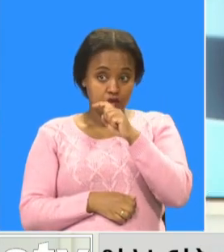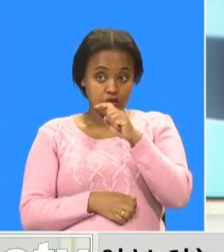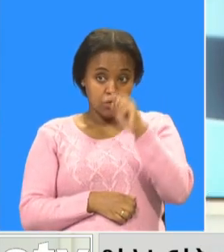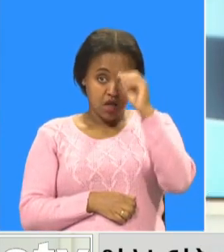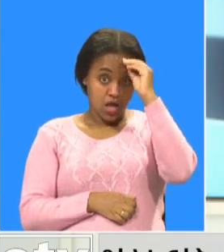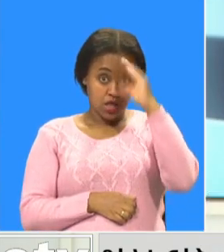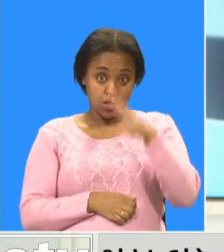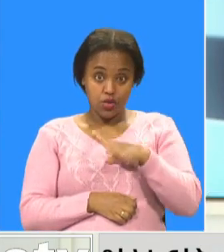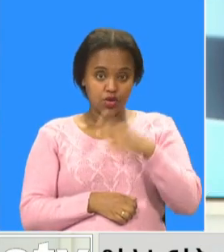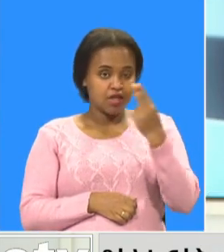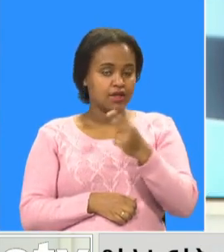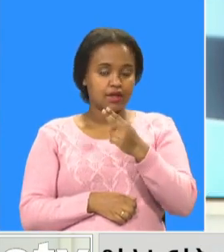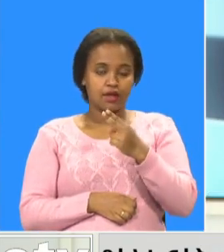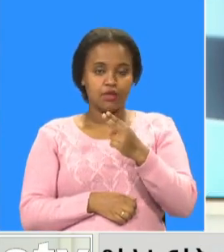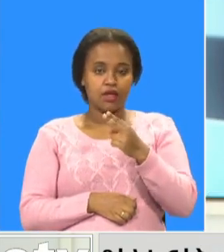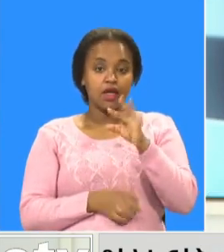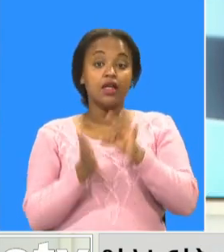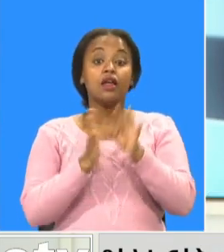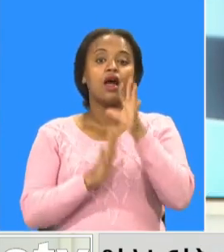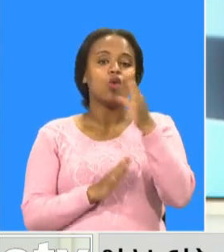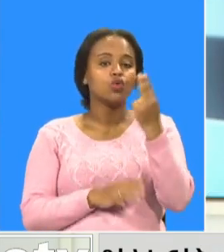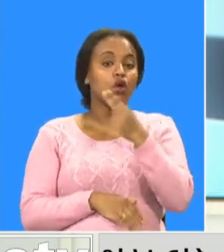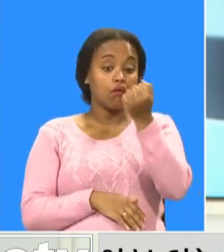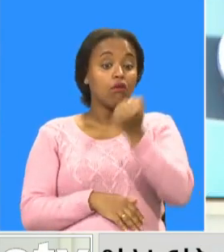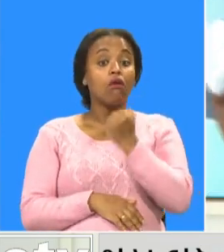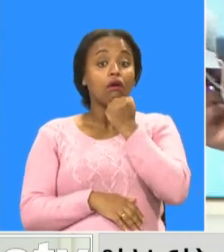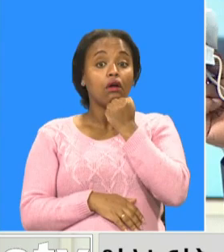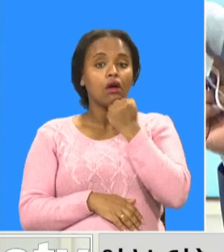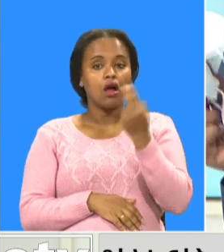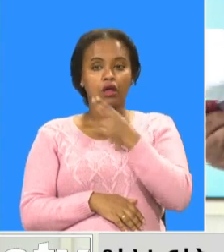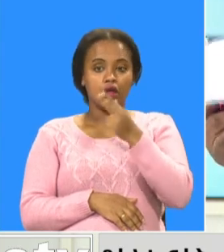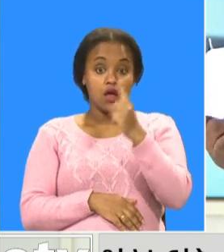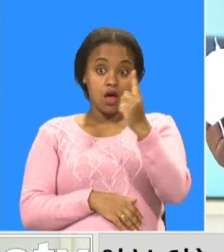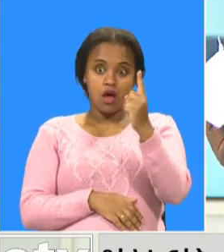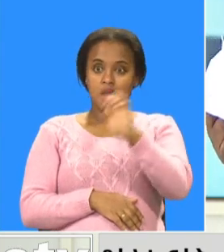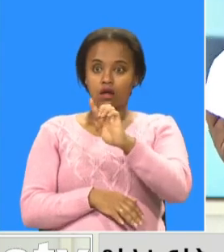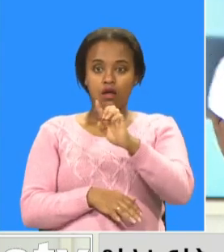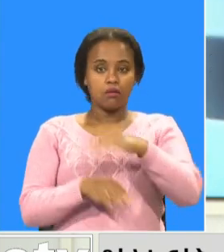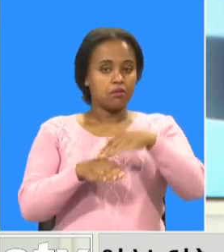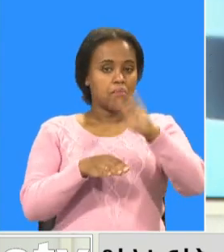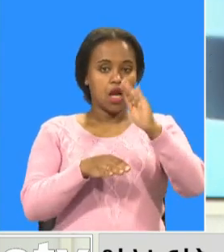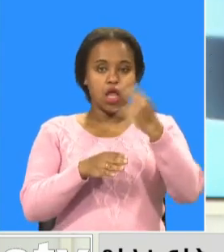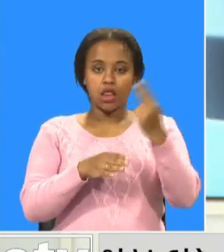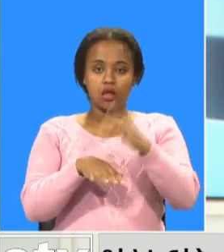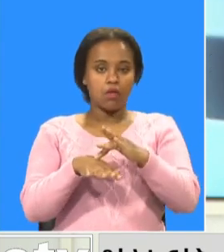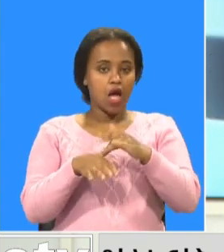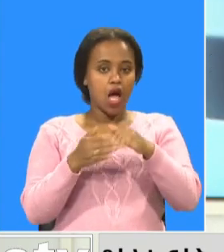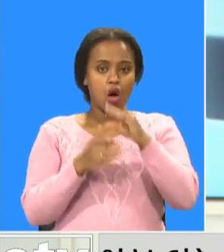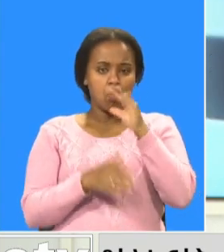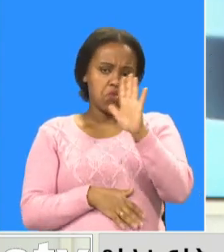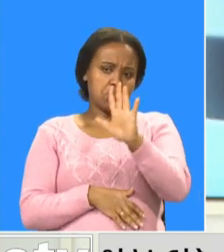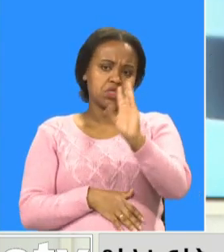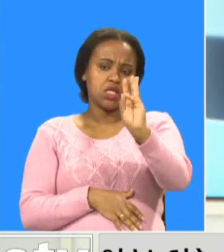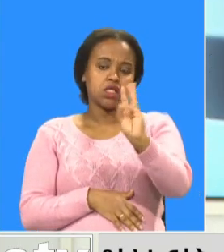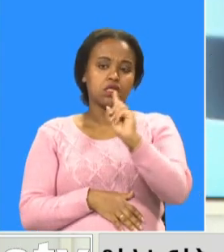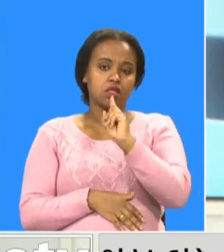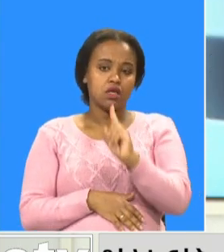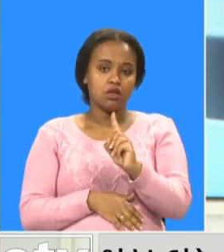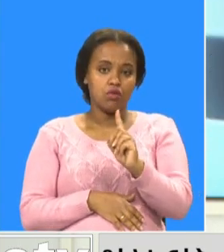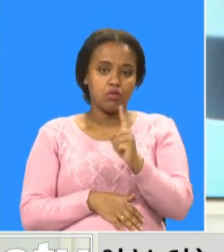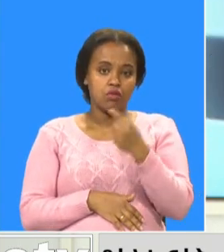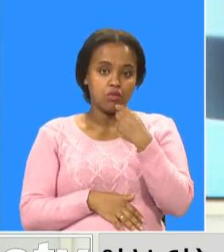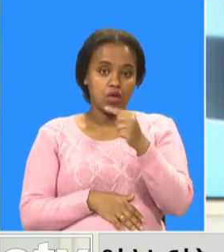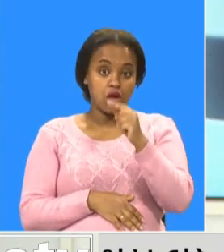እንደተጠቀመ እንዳይቆጥሩ አልተጠቀመም ማለት ነው። ይሄ ከአንድ ቀን በላይ ጥቅም ላይ ሊውል አይችልም። 5-6 ሰዓት ነው የሚለው